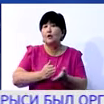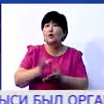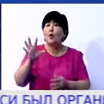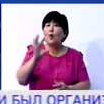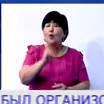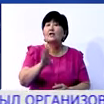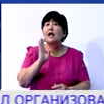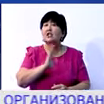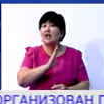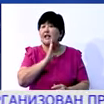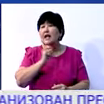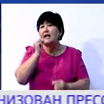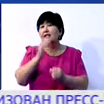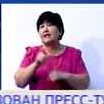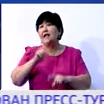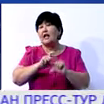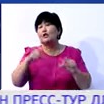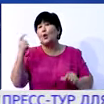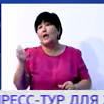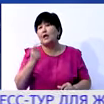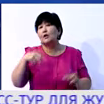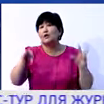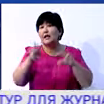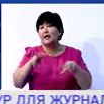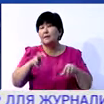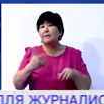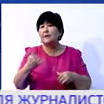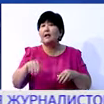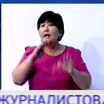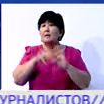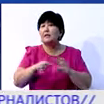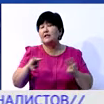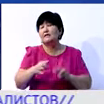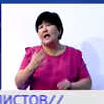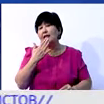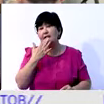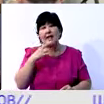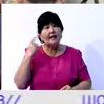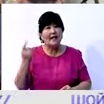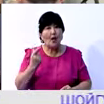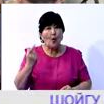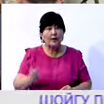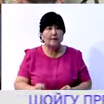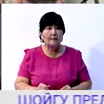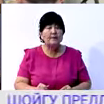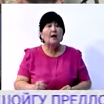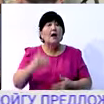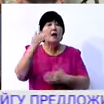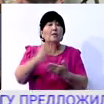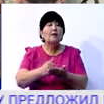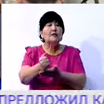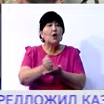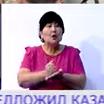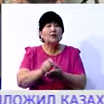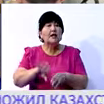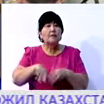ООН, женщины, Центра института экономических исследований при Министерстве национальной экономики. Повестка устойчивого